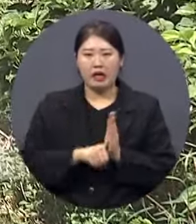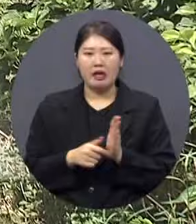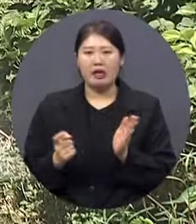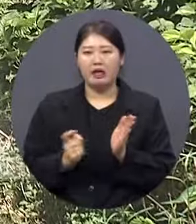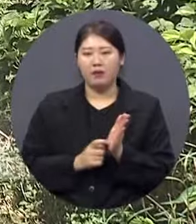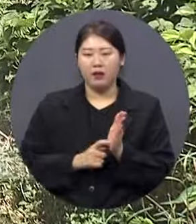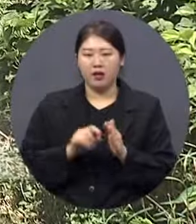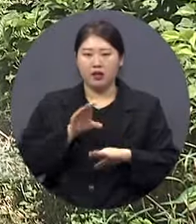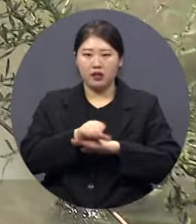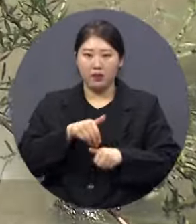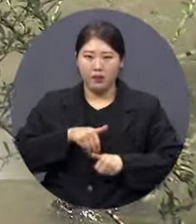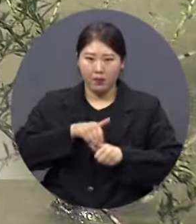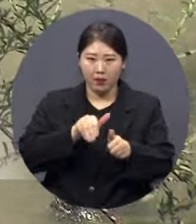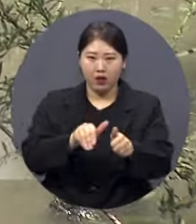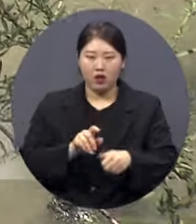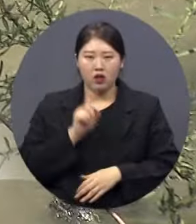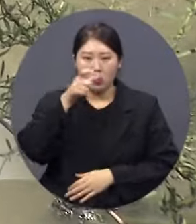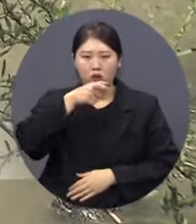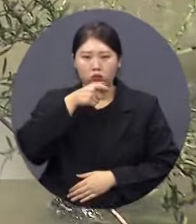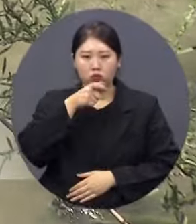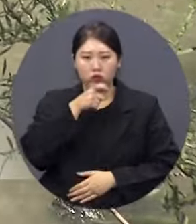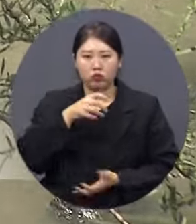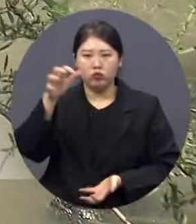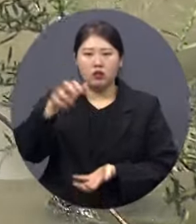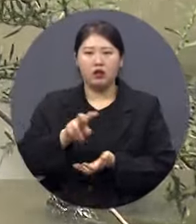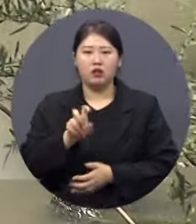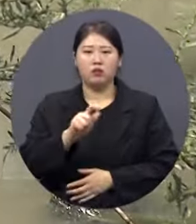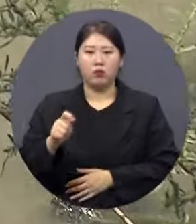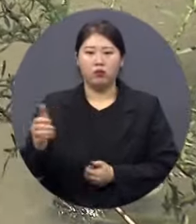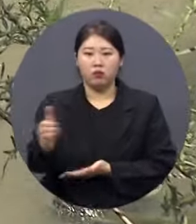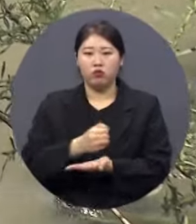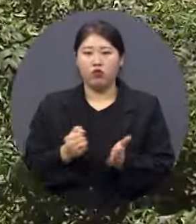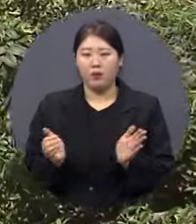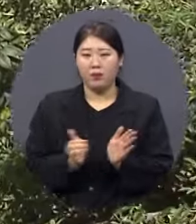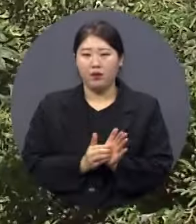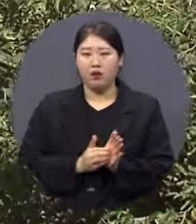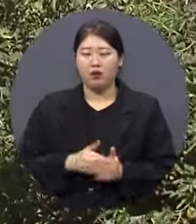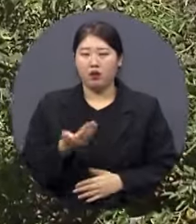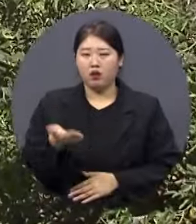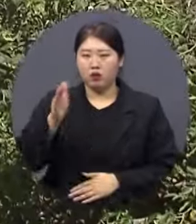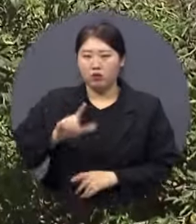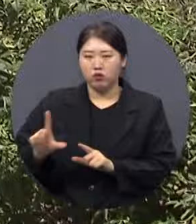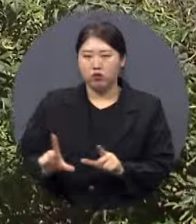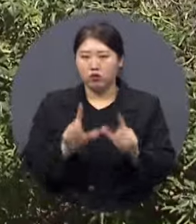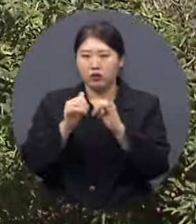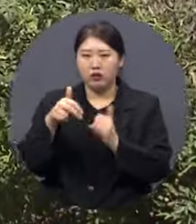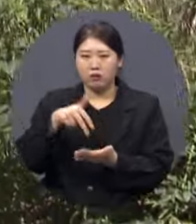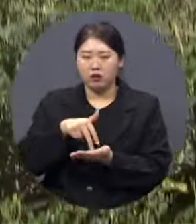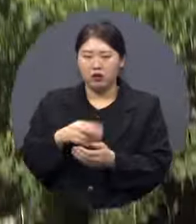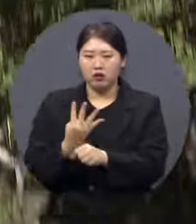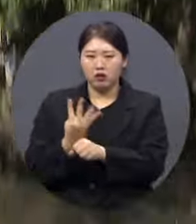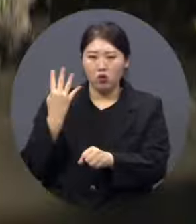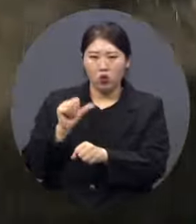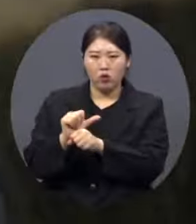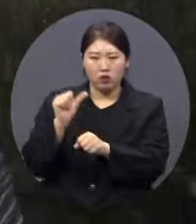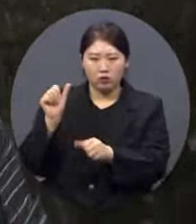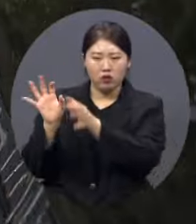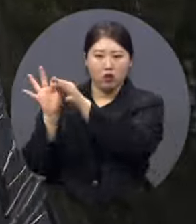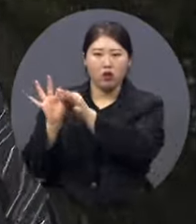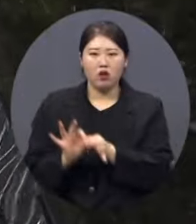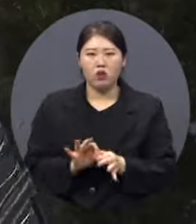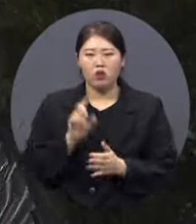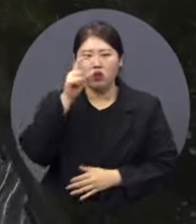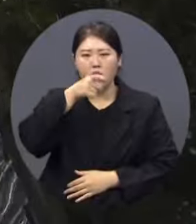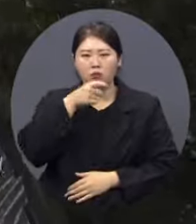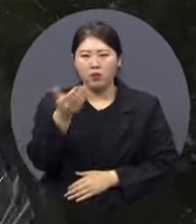동원해 하천으로 유입된 오수 20톤을 수거했습니다. 하지만 주민들은 4, 5년 전부터 종종 오수가